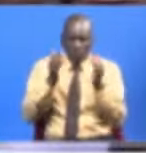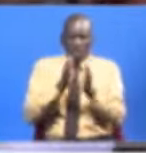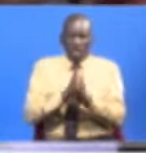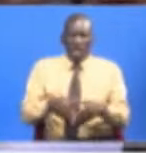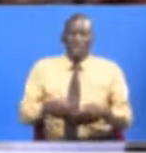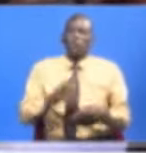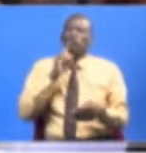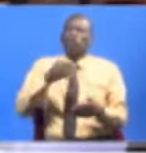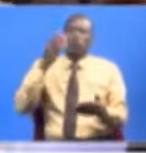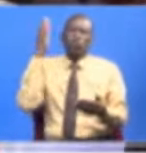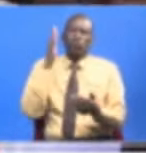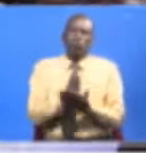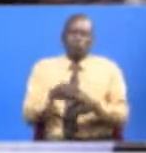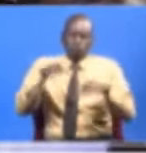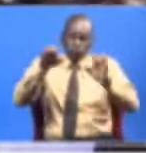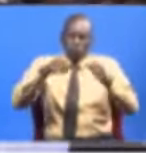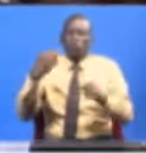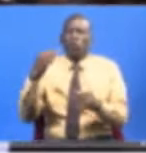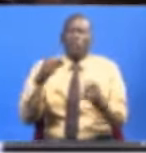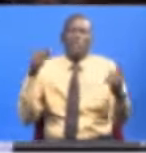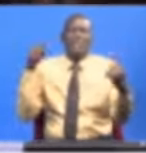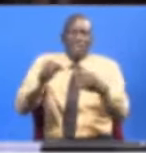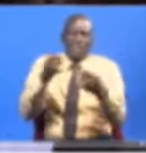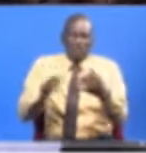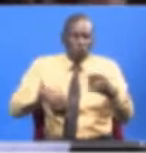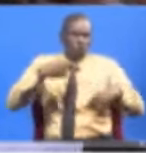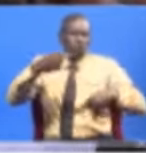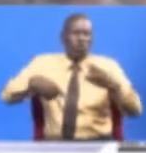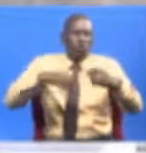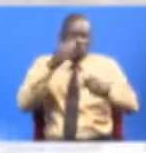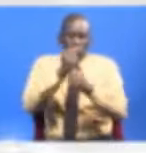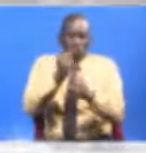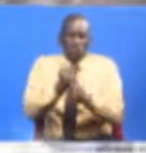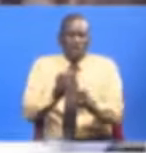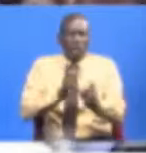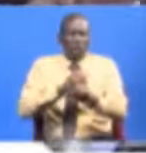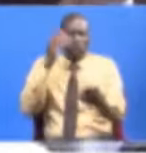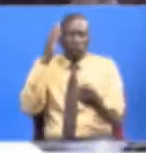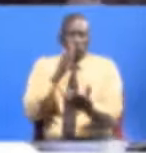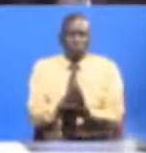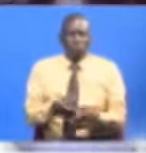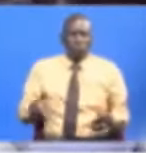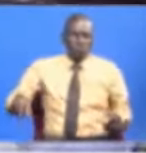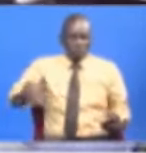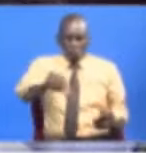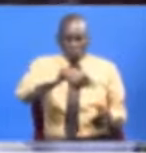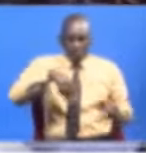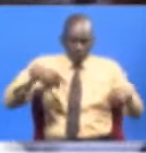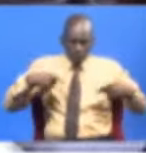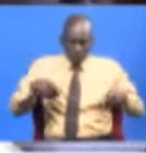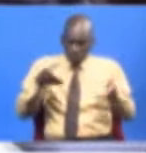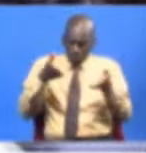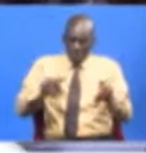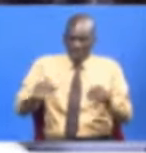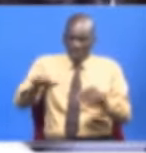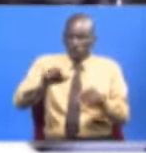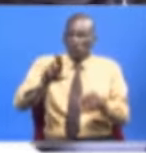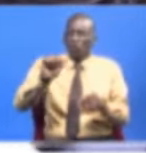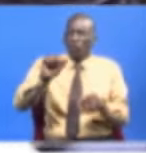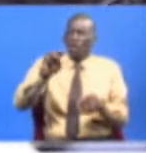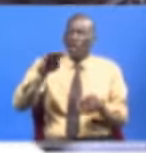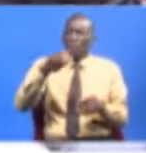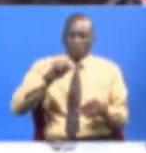order. Mpaka sasa hivi bado wanaendelea na kazi, hawaja stop. Sisi kama wakaji wa Ramba tumefumilia ya